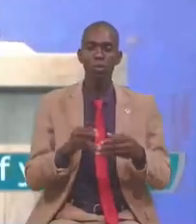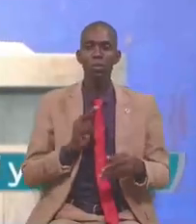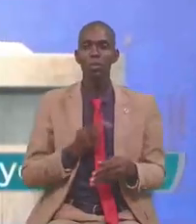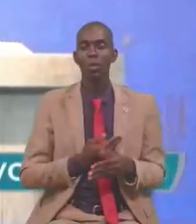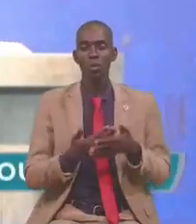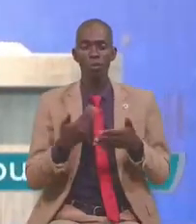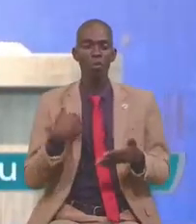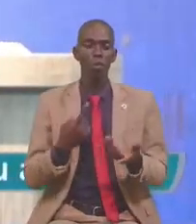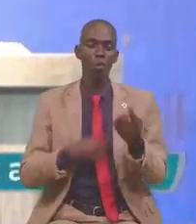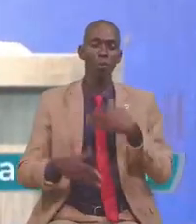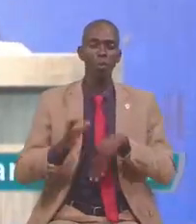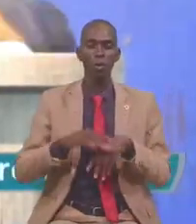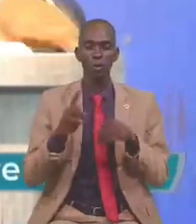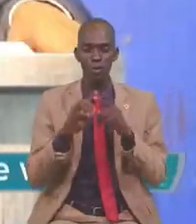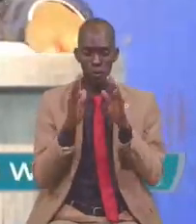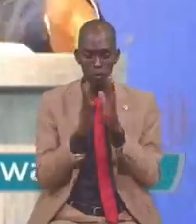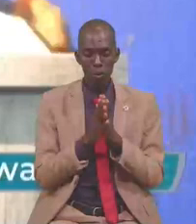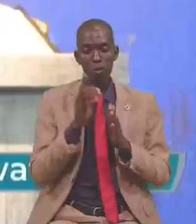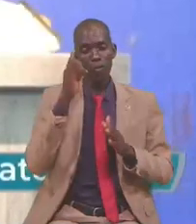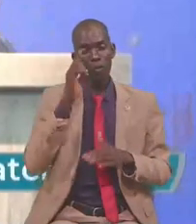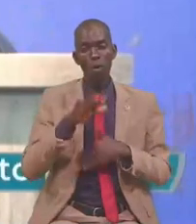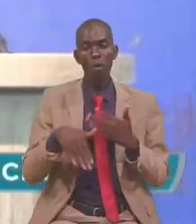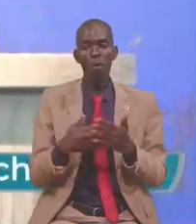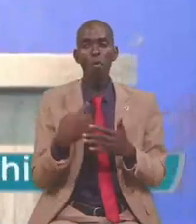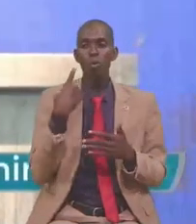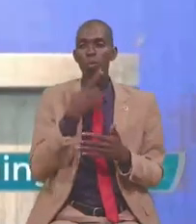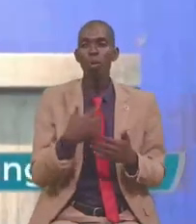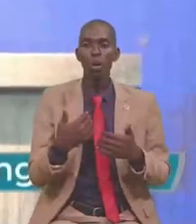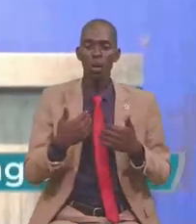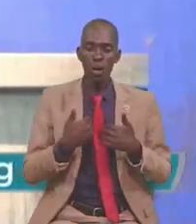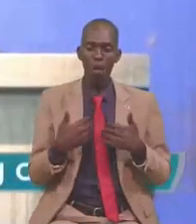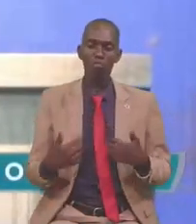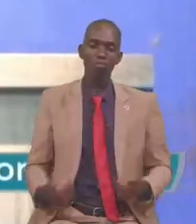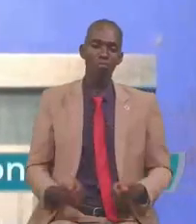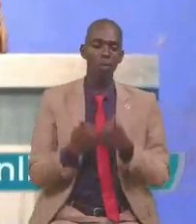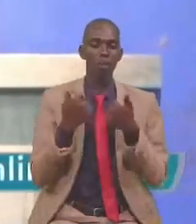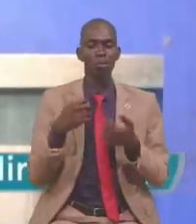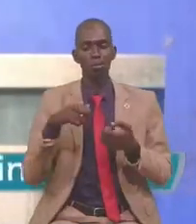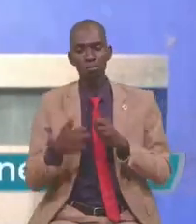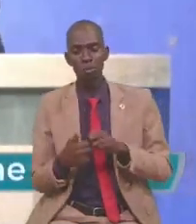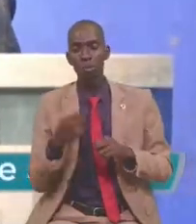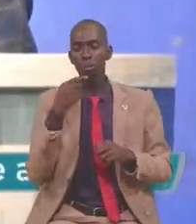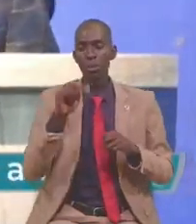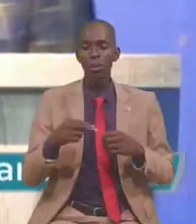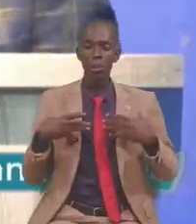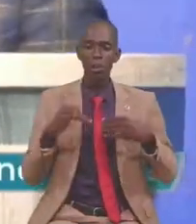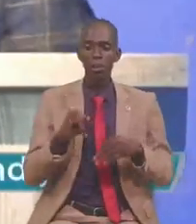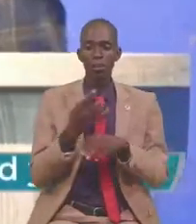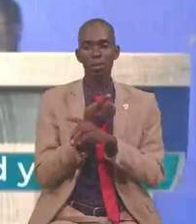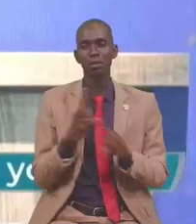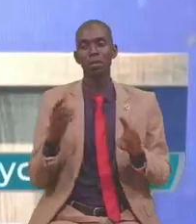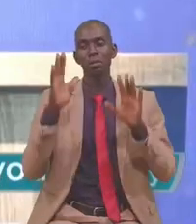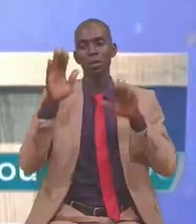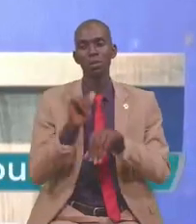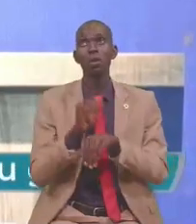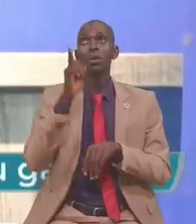est au conseil. Et puis après, nous allons revenir prier pour que ceux qui sont guéris seront, ceux